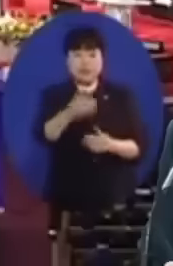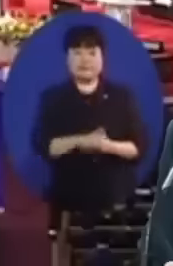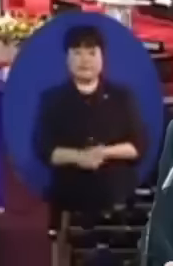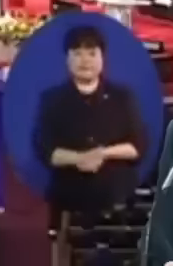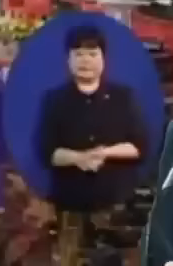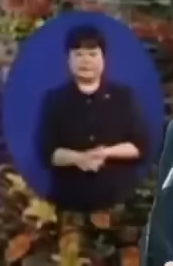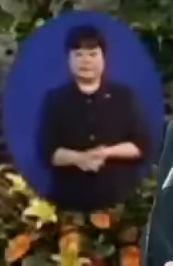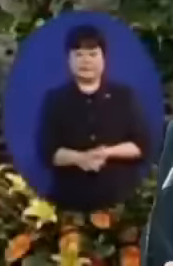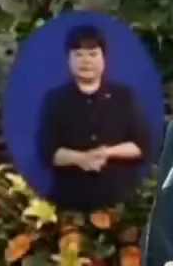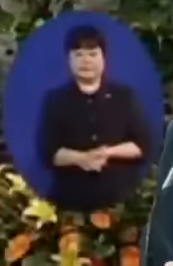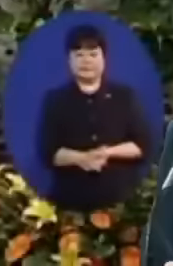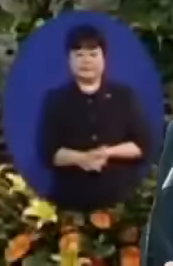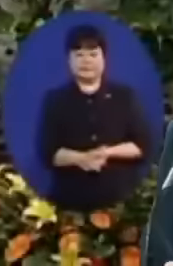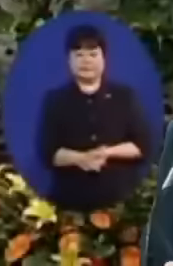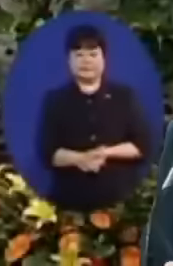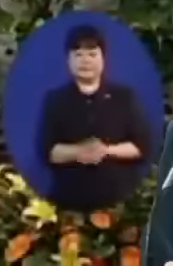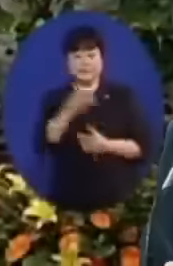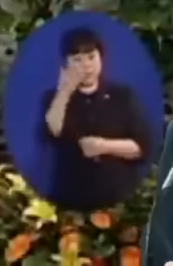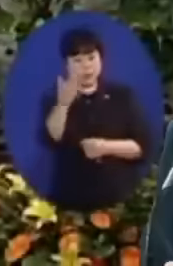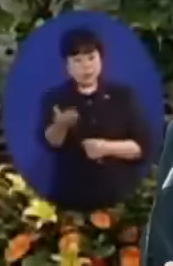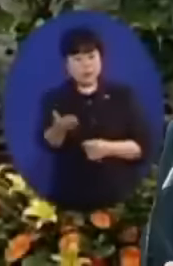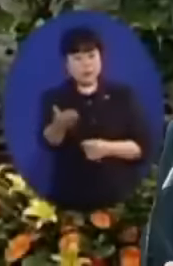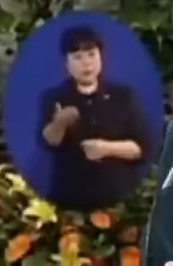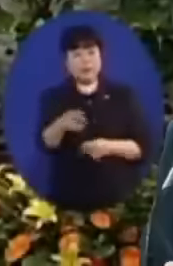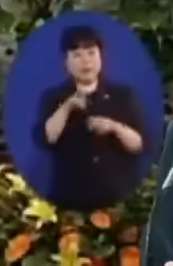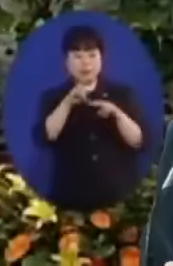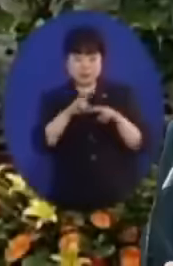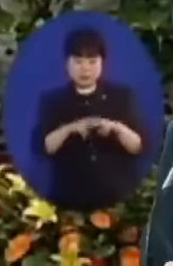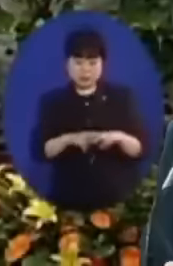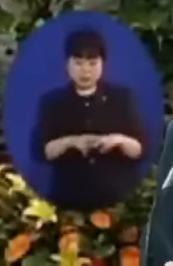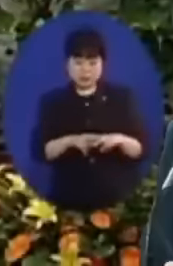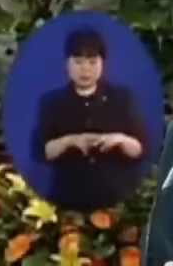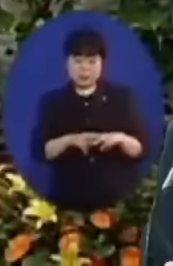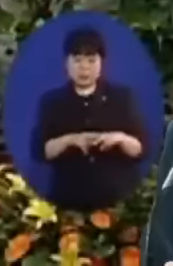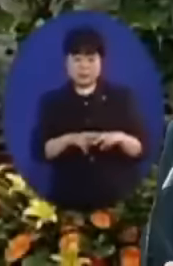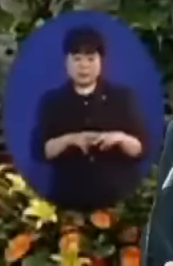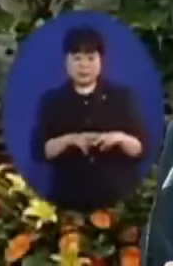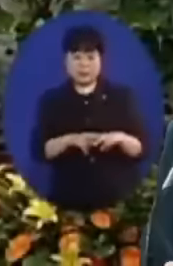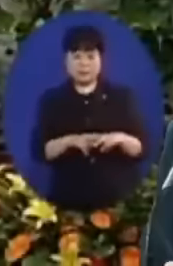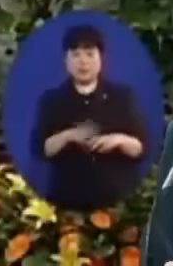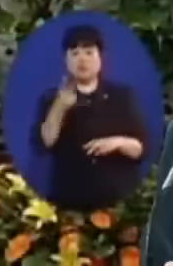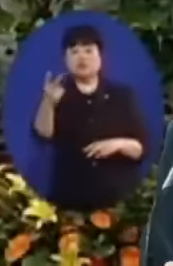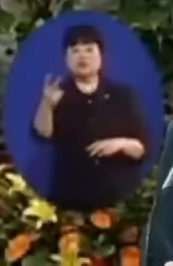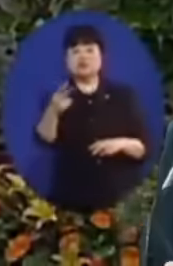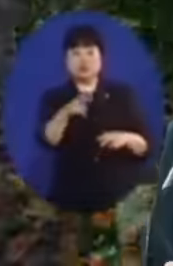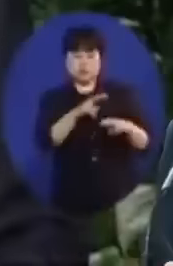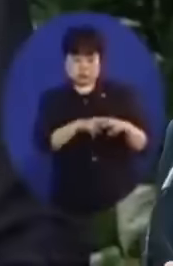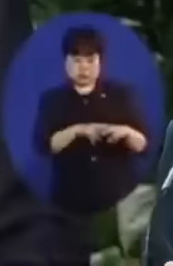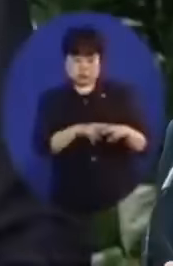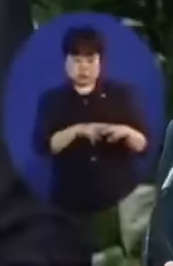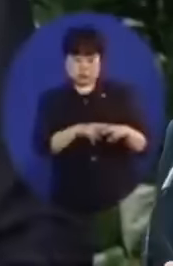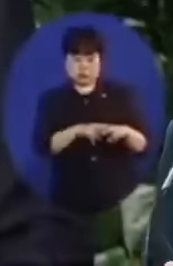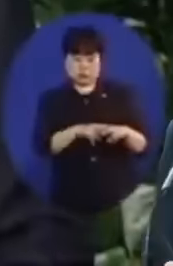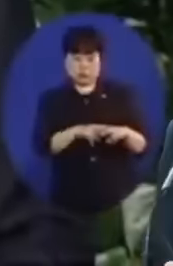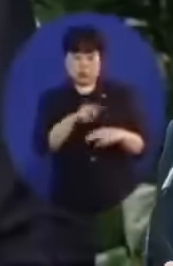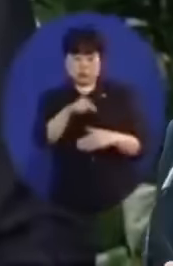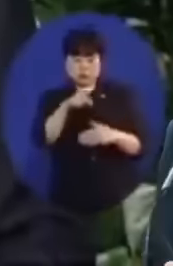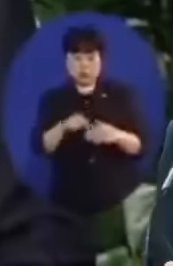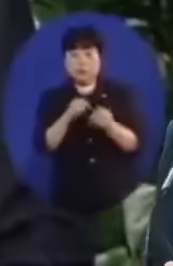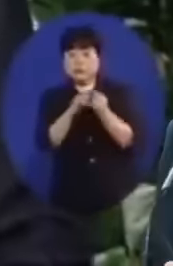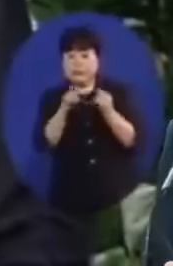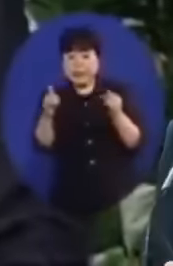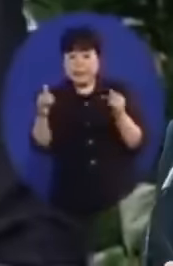하옵십니다. 여러분은 오늘 앉아있는 게 두 분이 앉아있습니다. 여러분